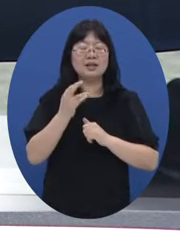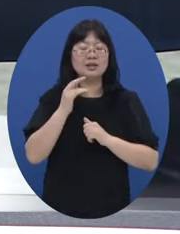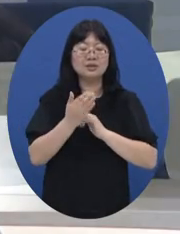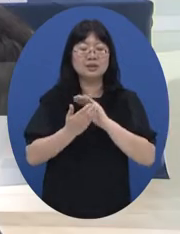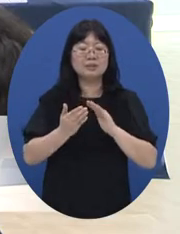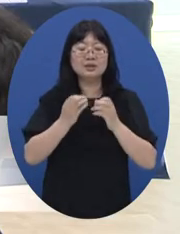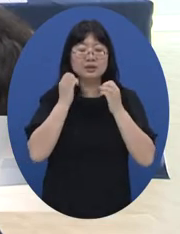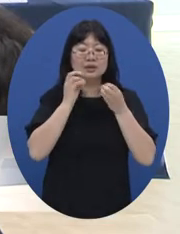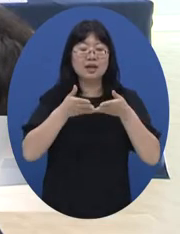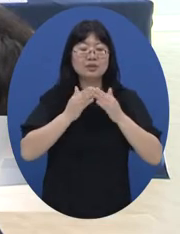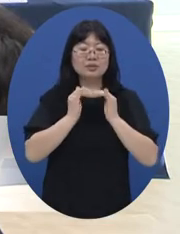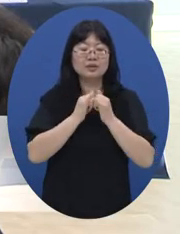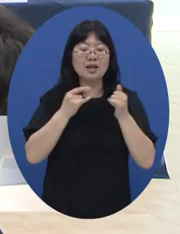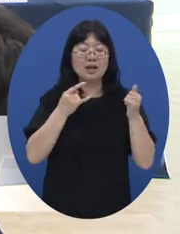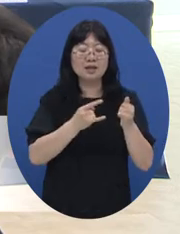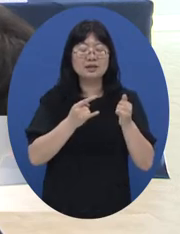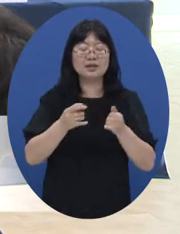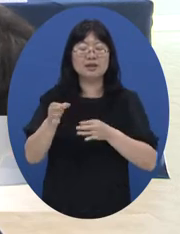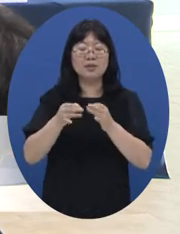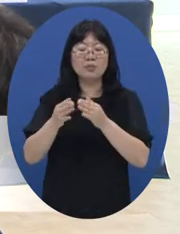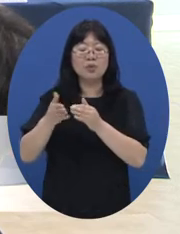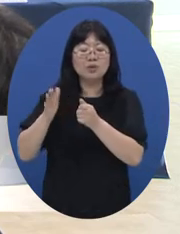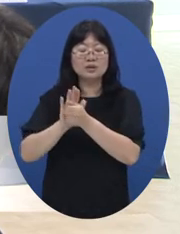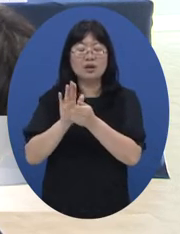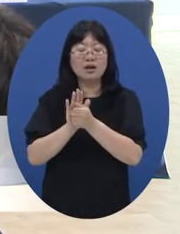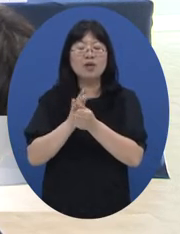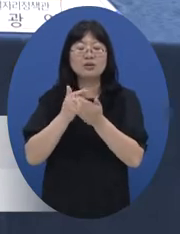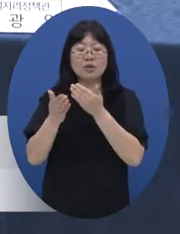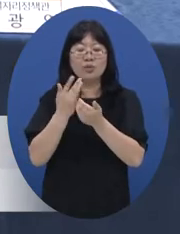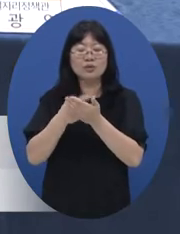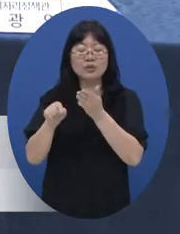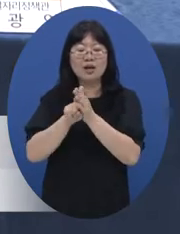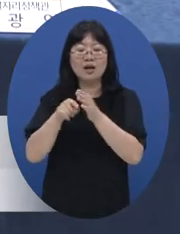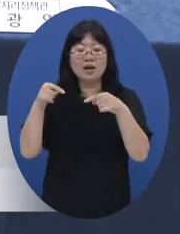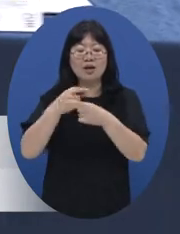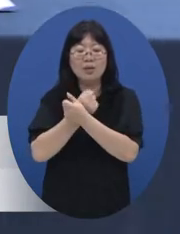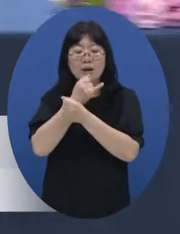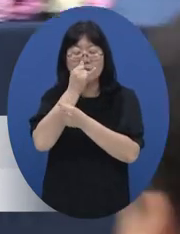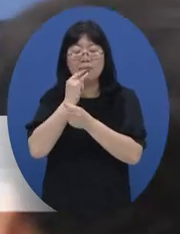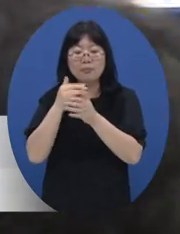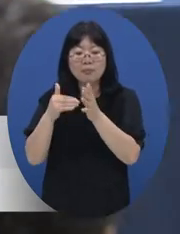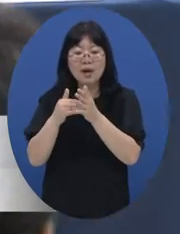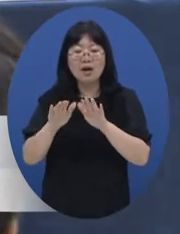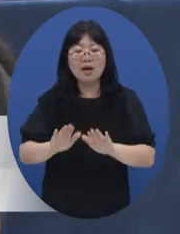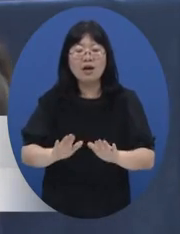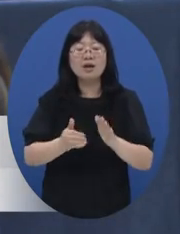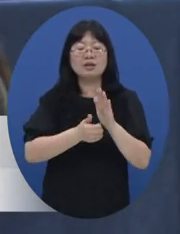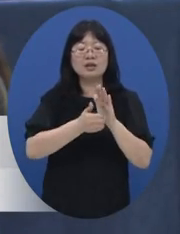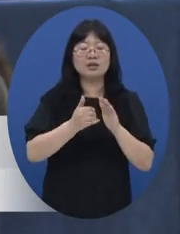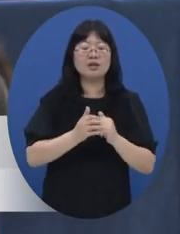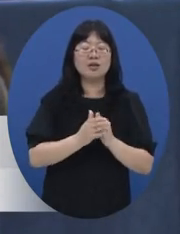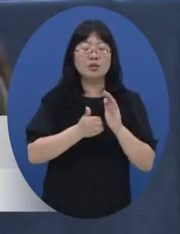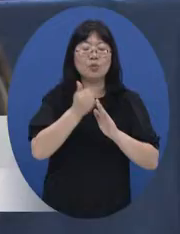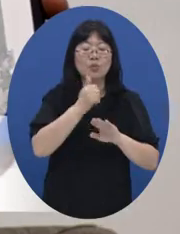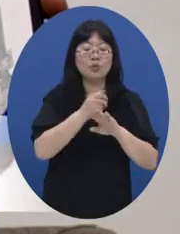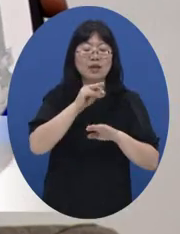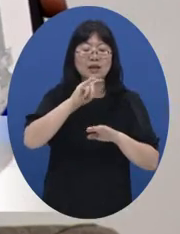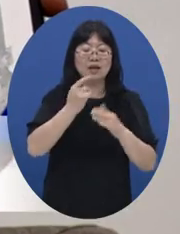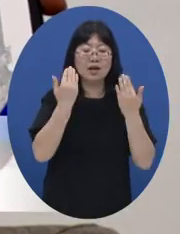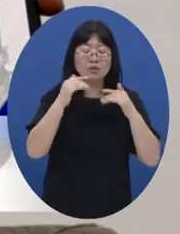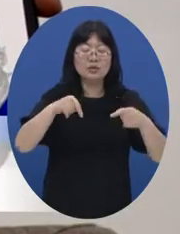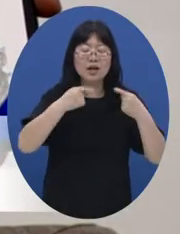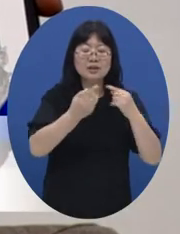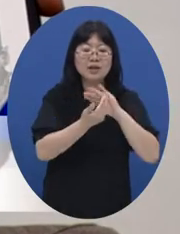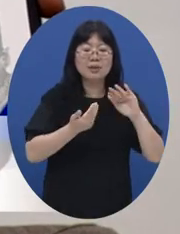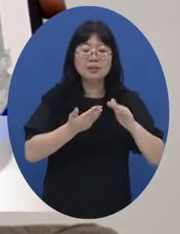제공하기로 업무협약을 체결했습니다 협약에 따라 경기도는 소상공인 유망 사업 성공 사관학교 사업에 참여한 예비 창업자 중